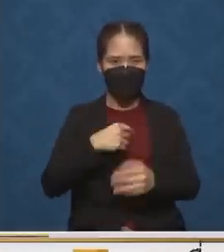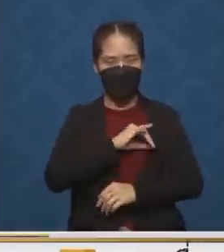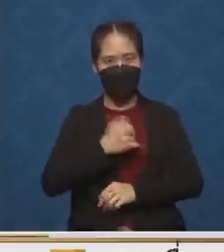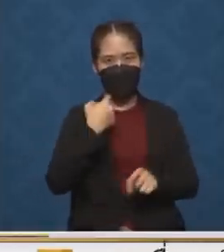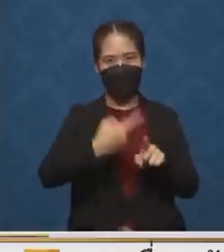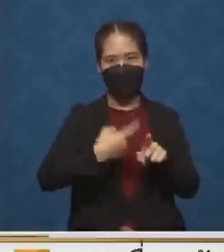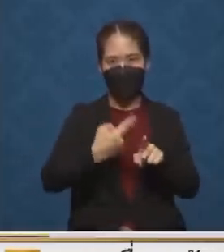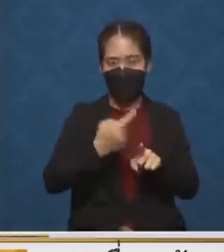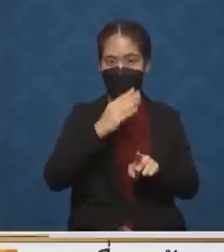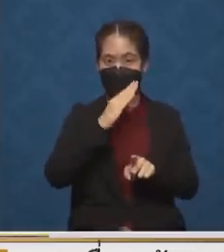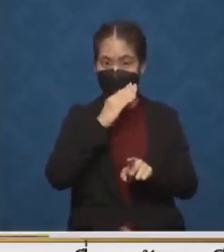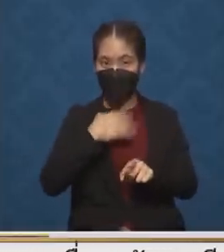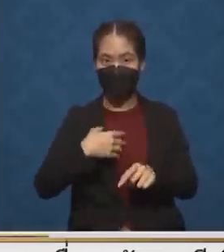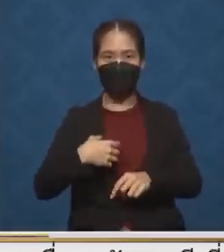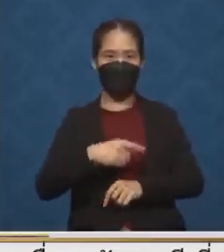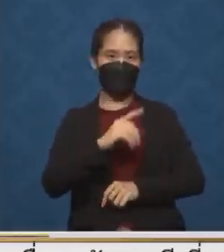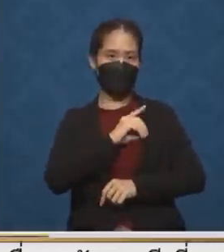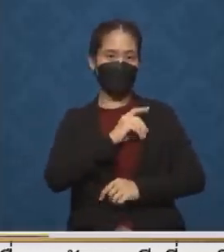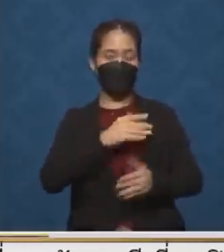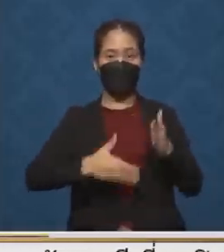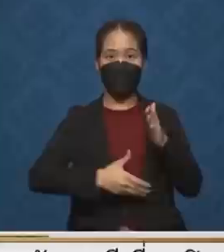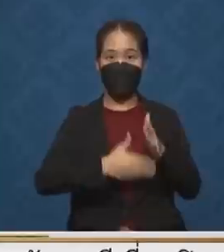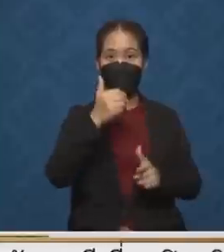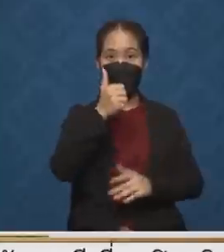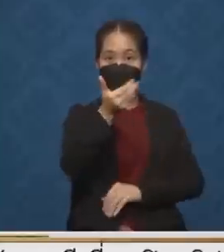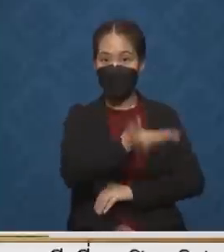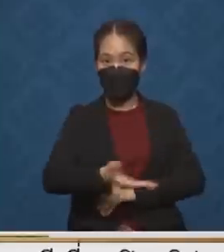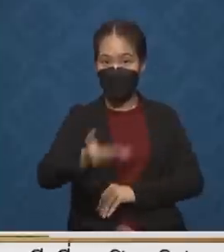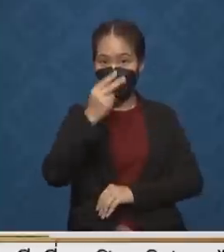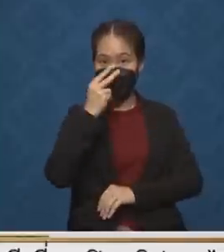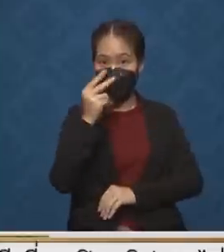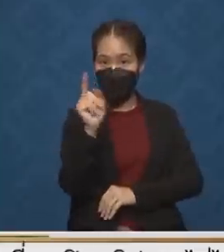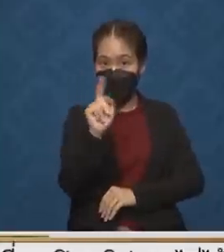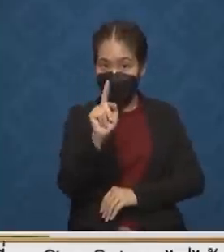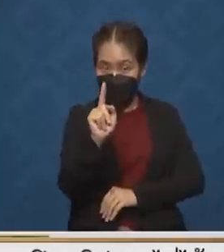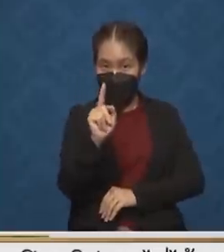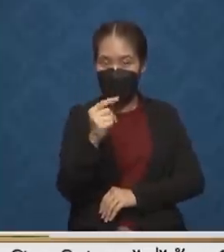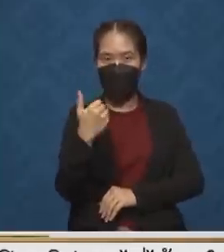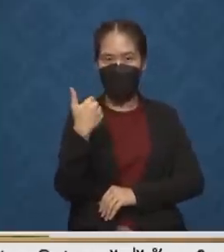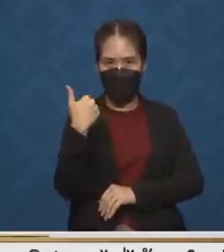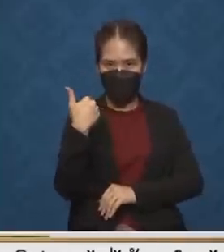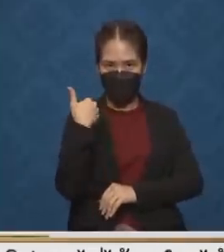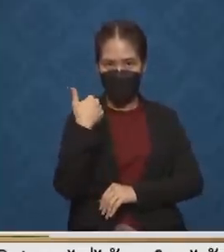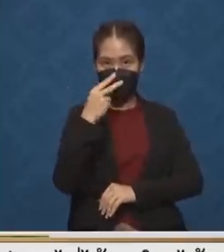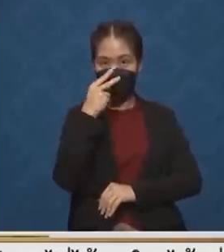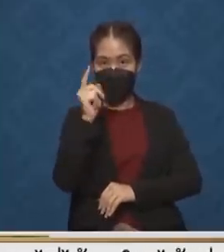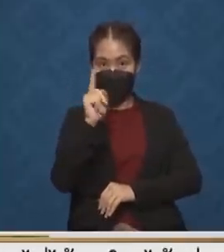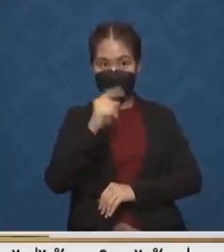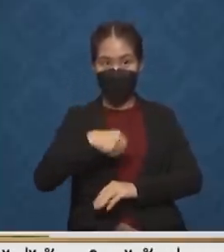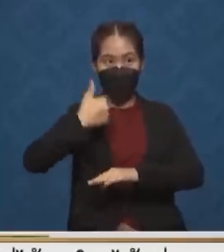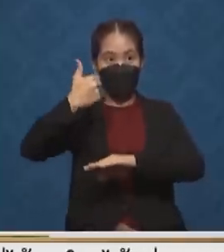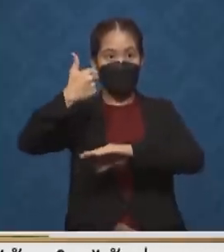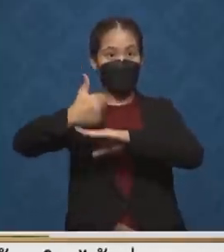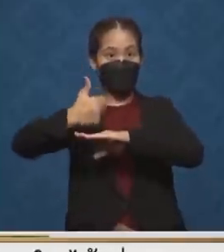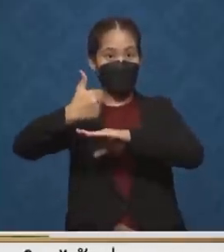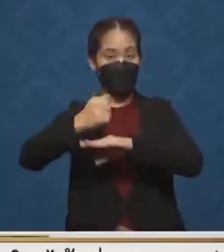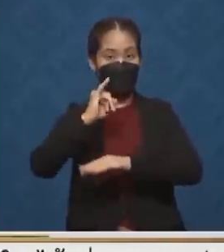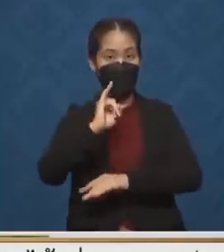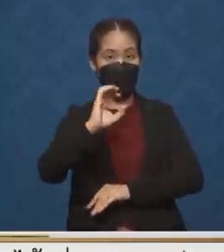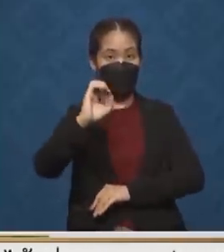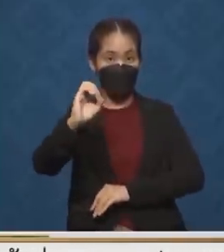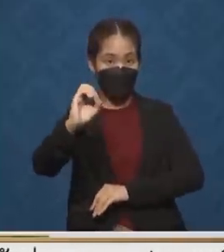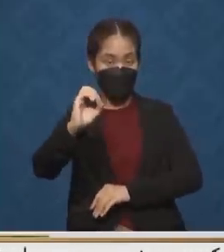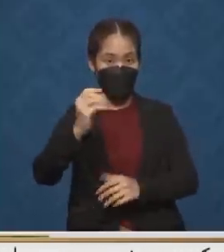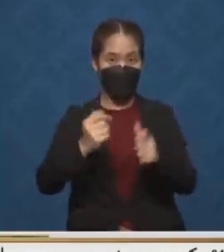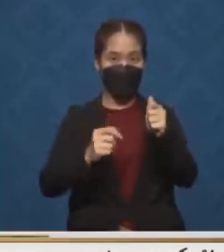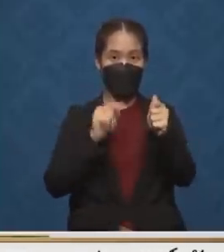ถาภารกิจนี้สำเร็เราอาจจะเลวร้ายถึงขนาดเห็นผู้ว่า I.O.นายอำเภ